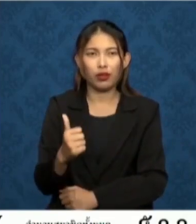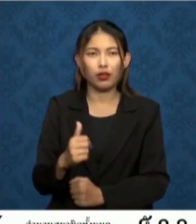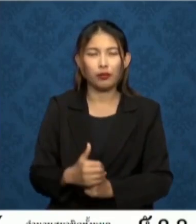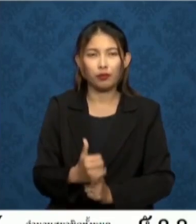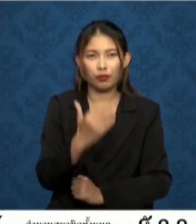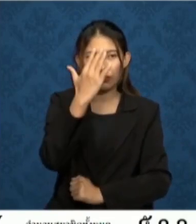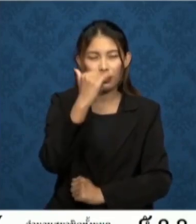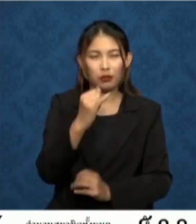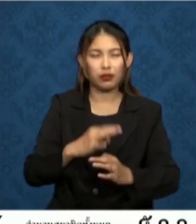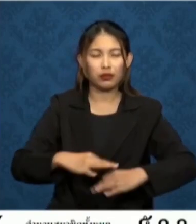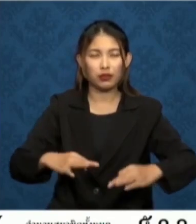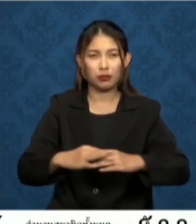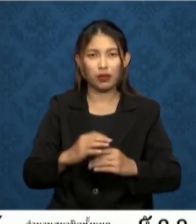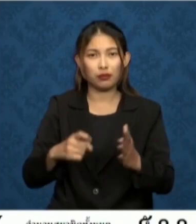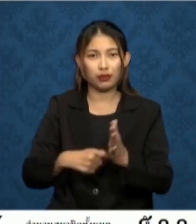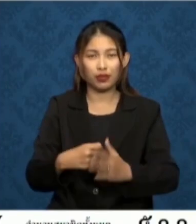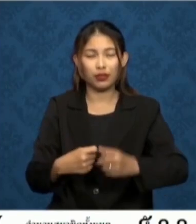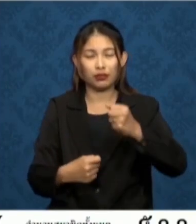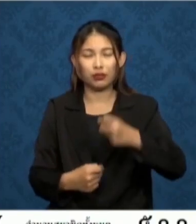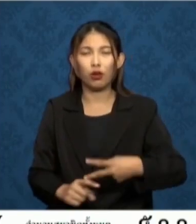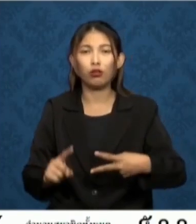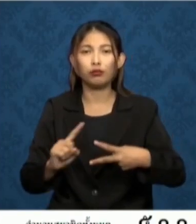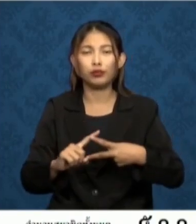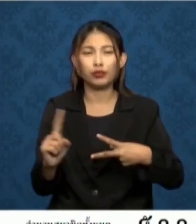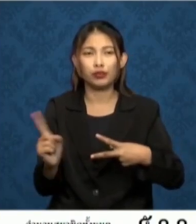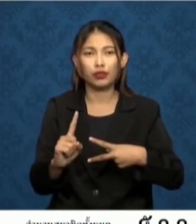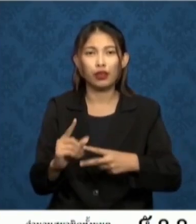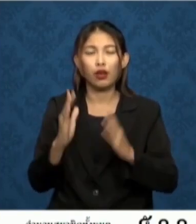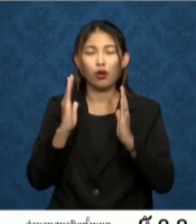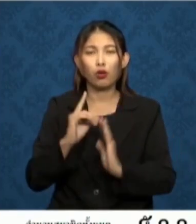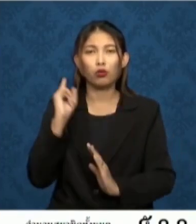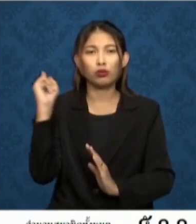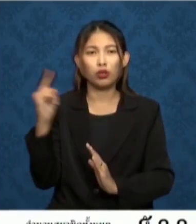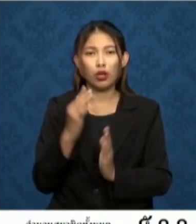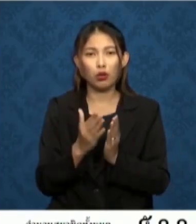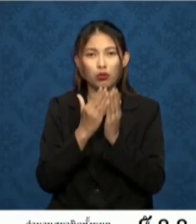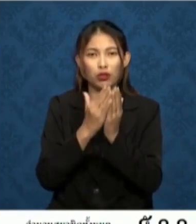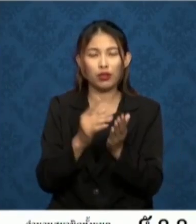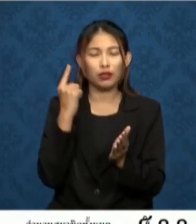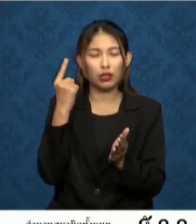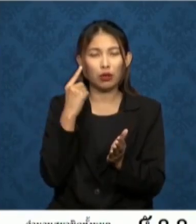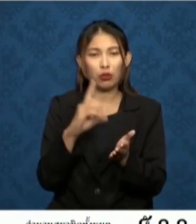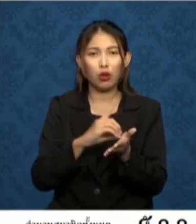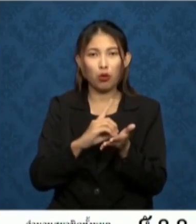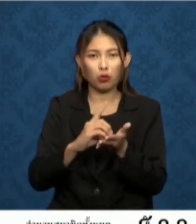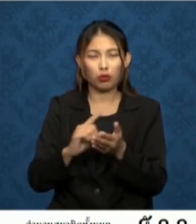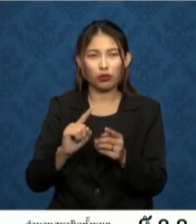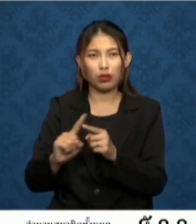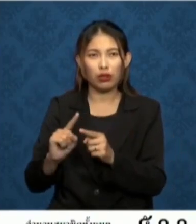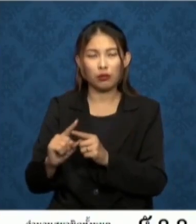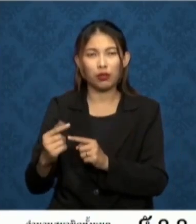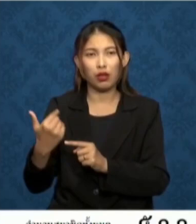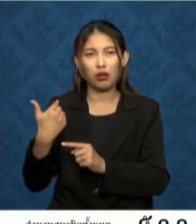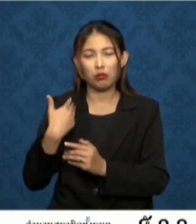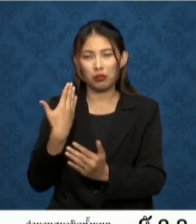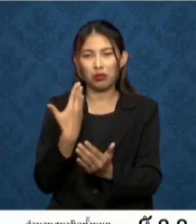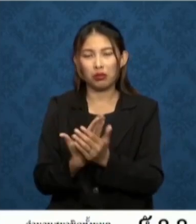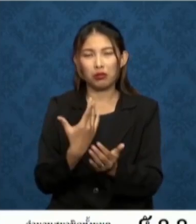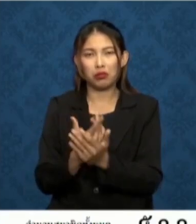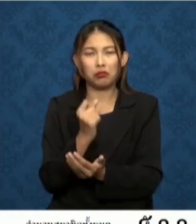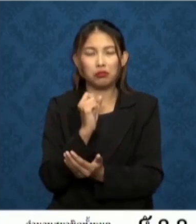อย่างน้อย2เหตุผลครับ1เพราะว่านักท่องเที่ยวที่ล่องเรือสำราญเนี่ยคือกลุ่มที่มีกำลังจ่